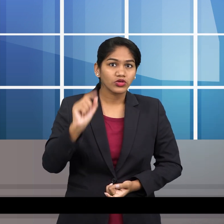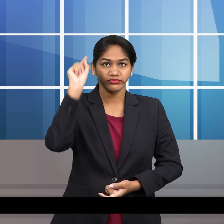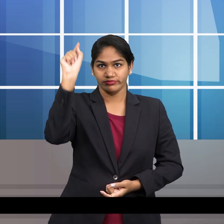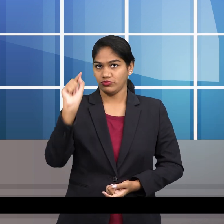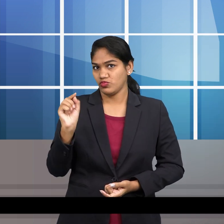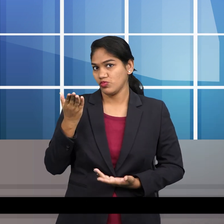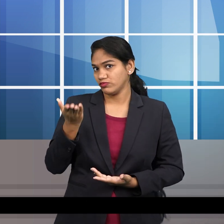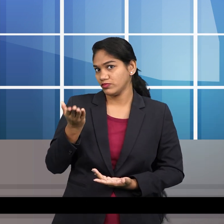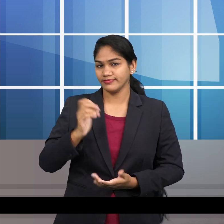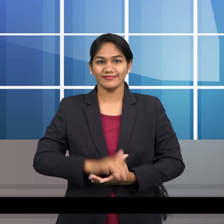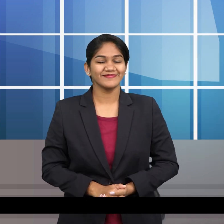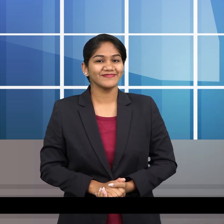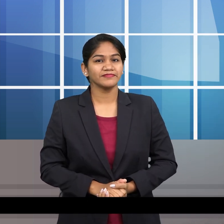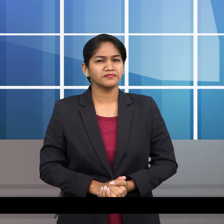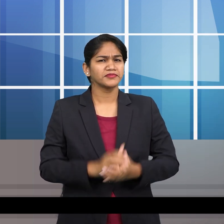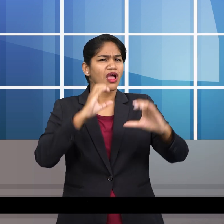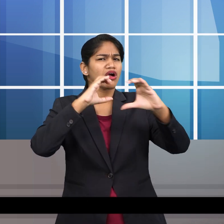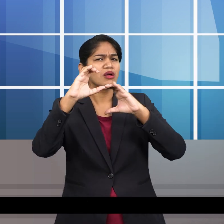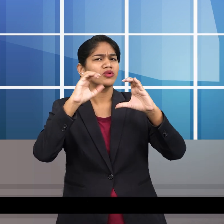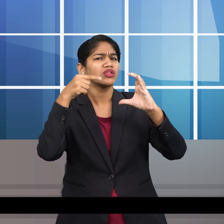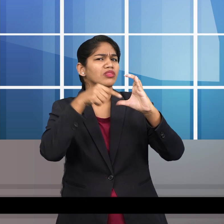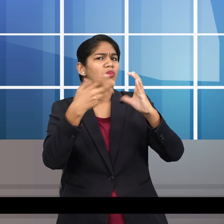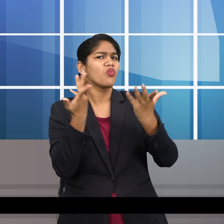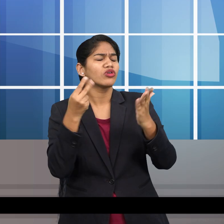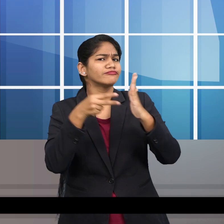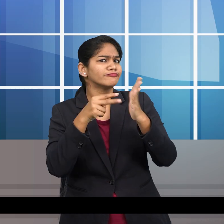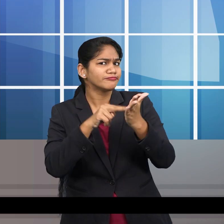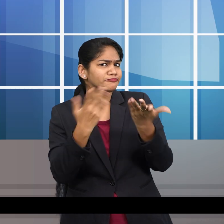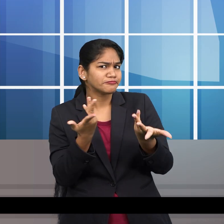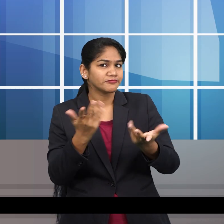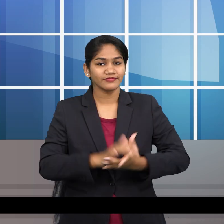महत्त्वाचे शब्द. संवाद.